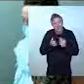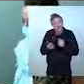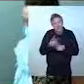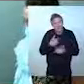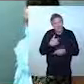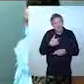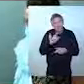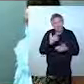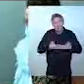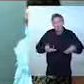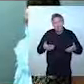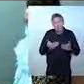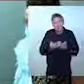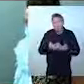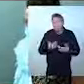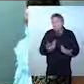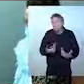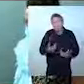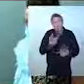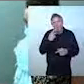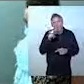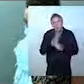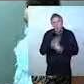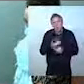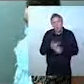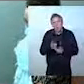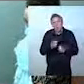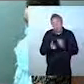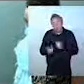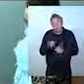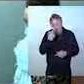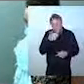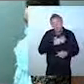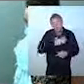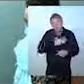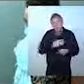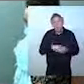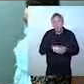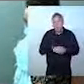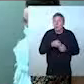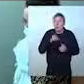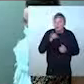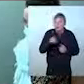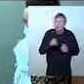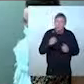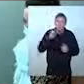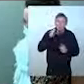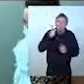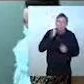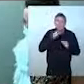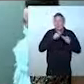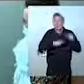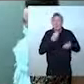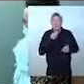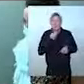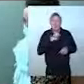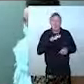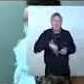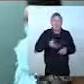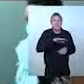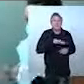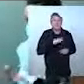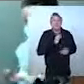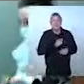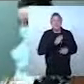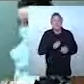dans le contexte. Et puis pour en revenir effectivement à ce à quoi vous avez habitué les Bordelais, je ne sais pas si du